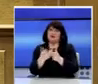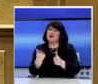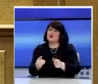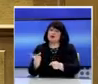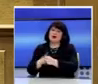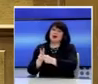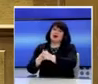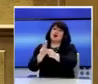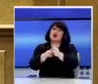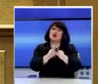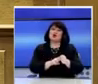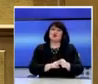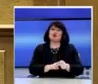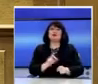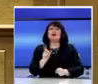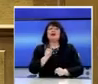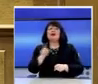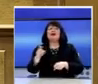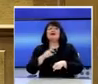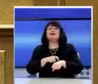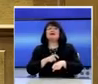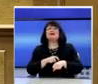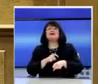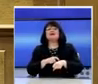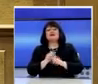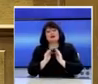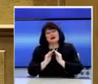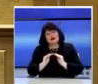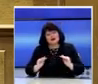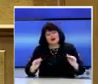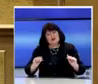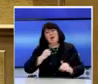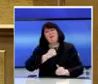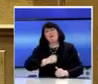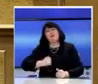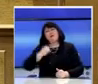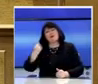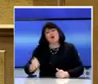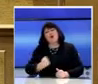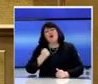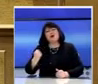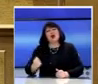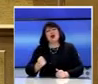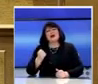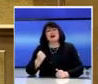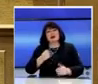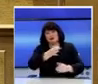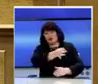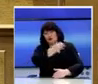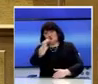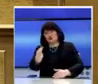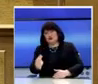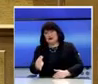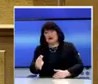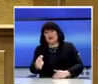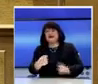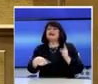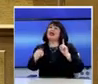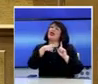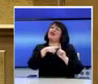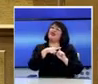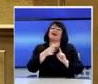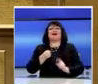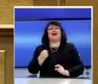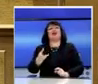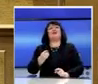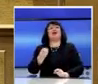τους, δεν πρόκειται σήμερα να απαλληθεί ο πόνος τους, εάν τους λέτε ότι είναι θετικά τα